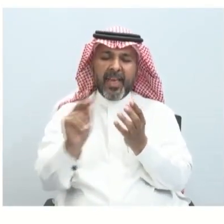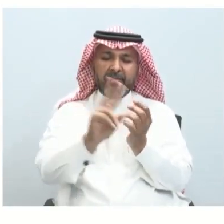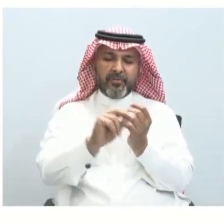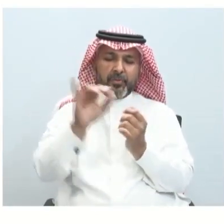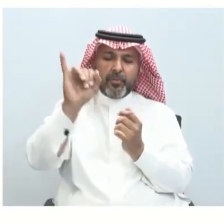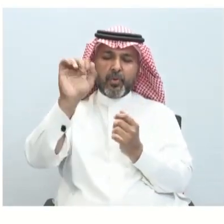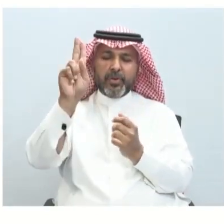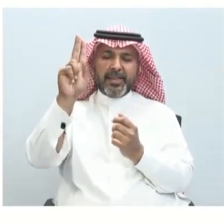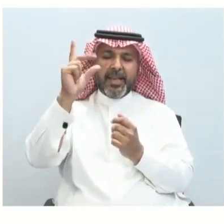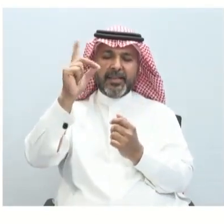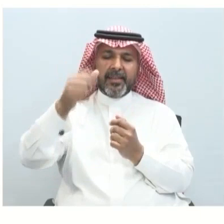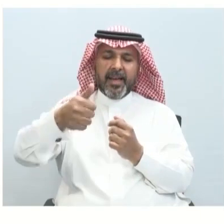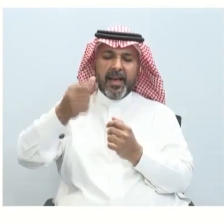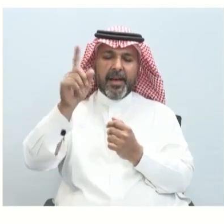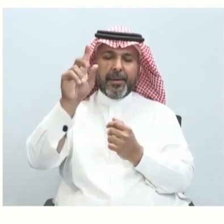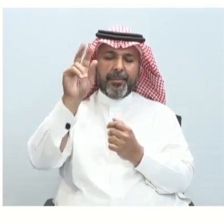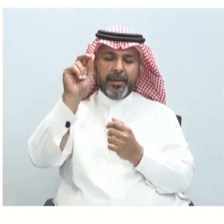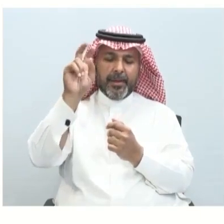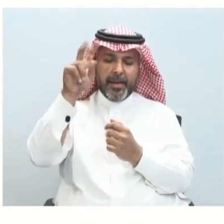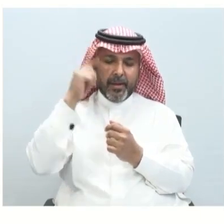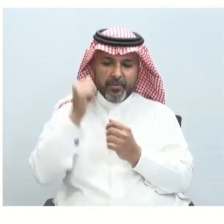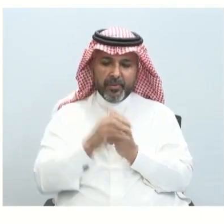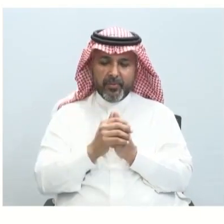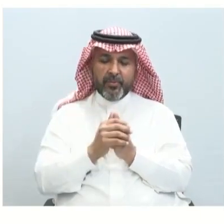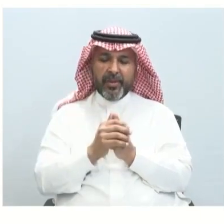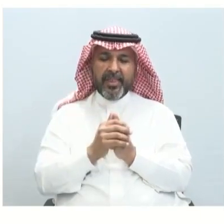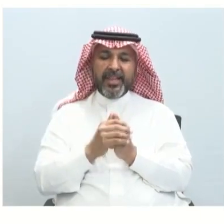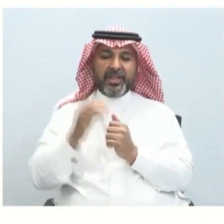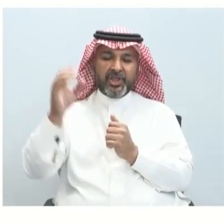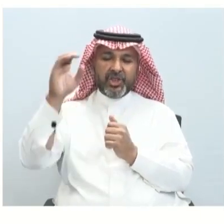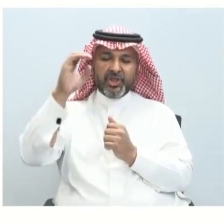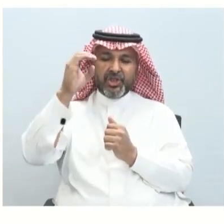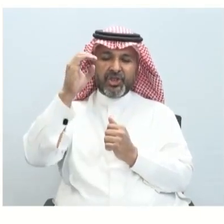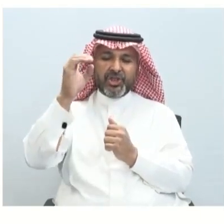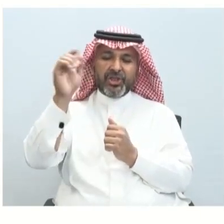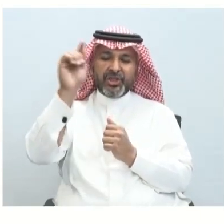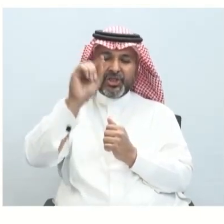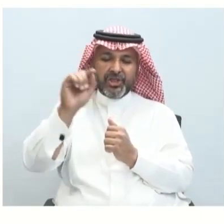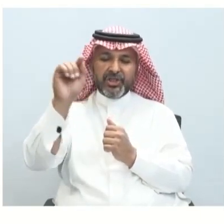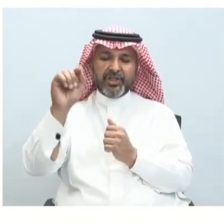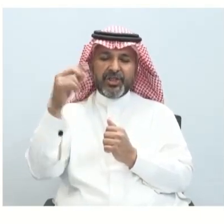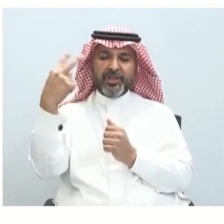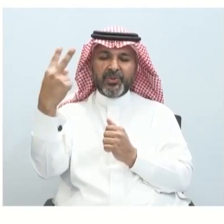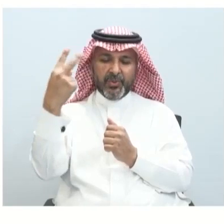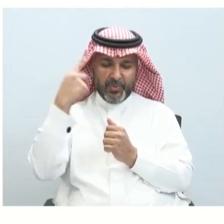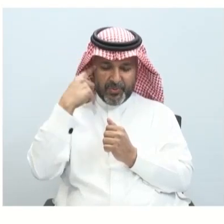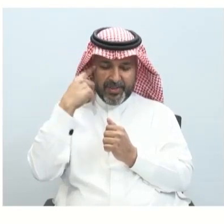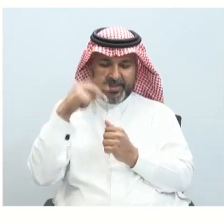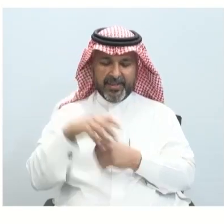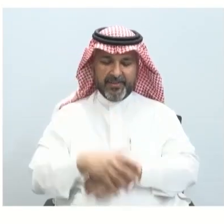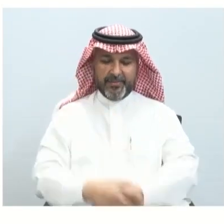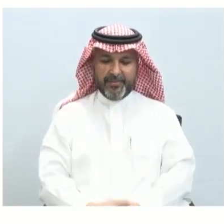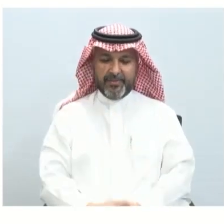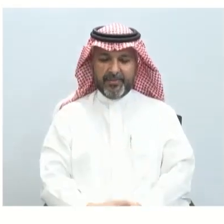متطابقه في اثناء مرحله الجي 2 من الطور البيني والتمهيدي والاستوائي كل هذه المراحل